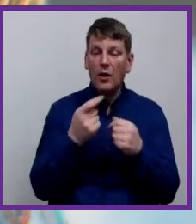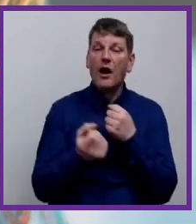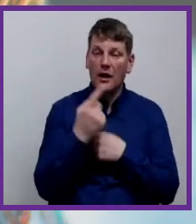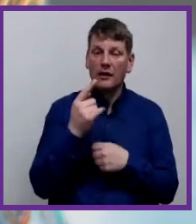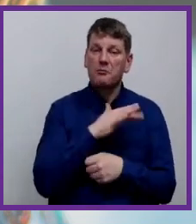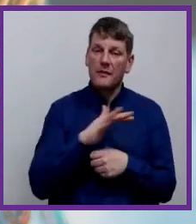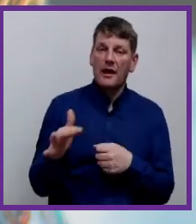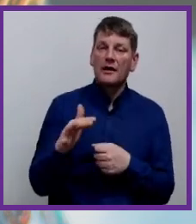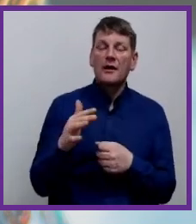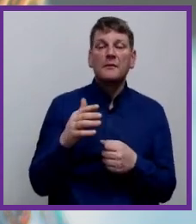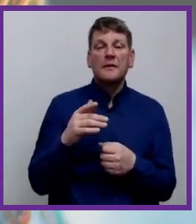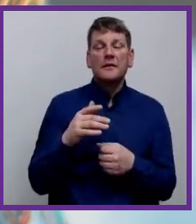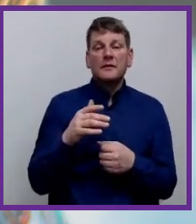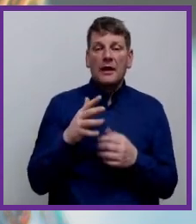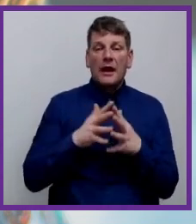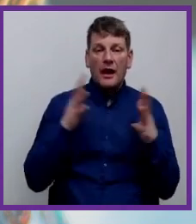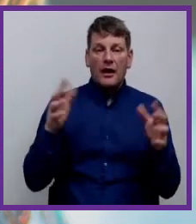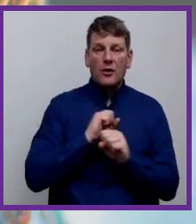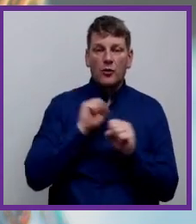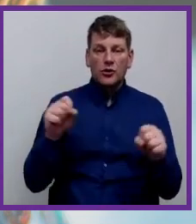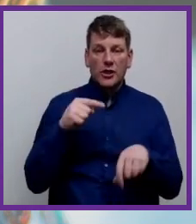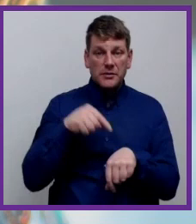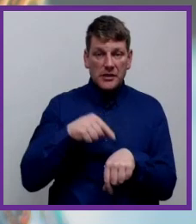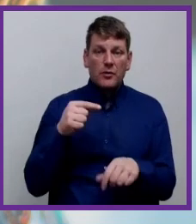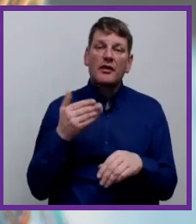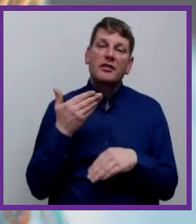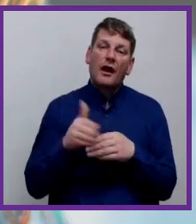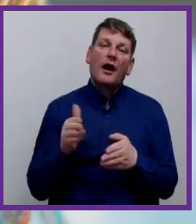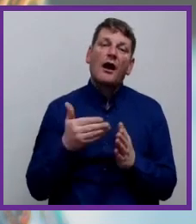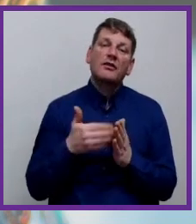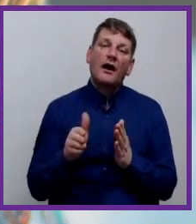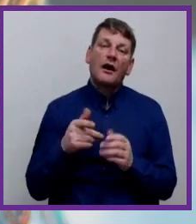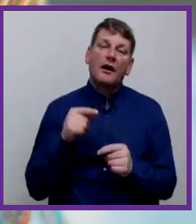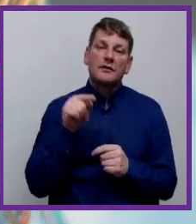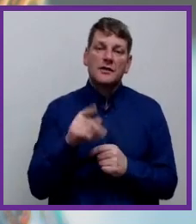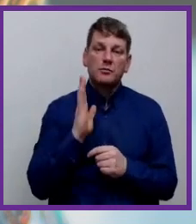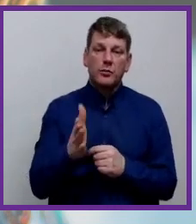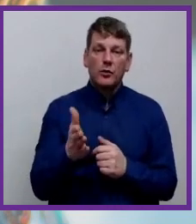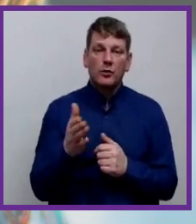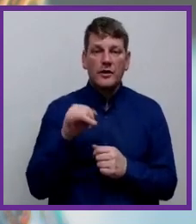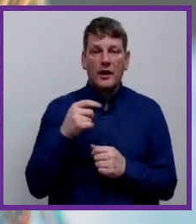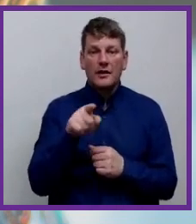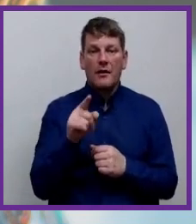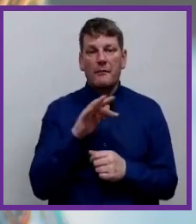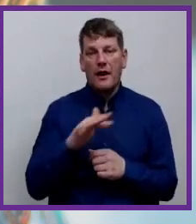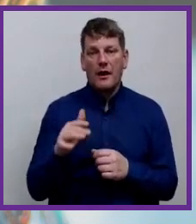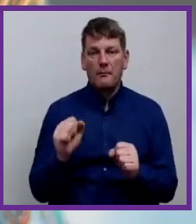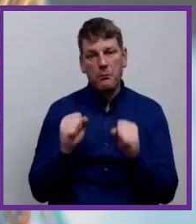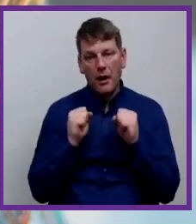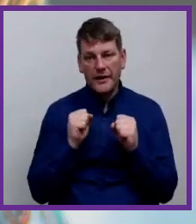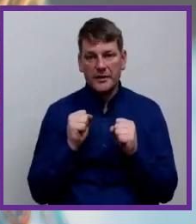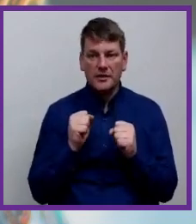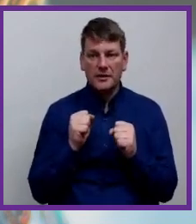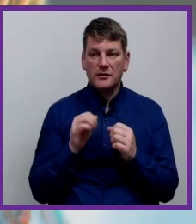daudz lielāku drošības izjūtu nekā tas būtu, ja, nu, ja šie te bērni baidītos un kaut